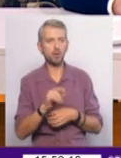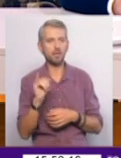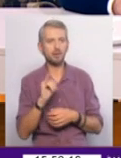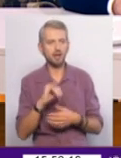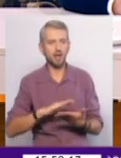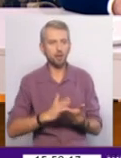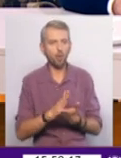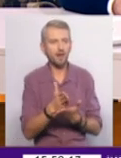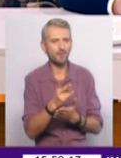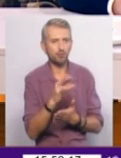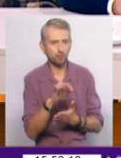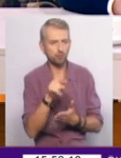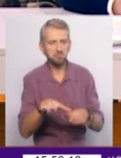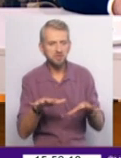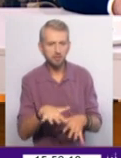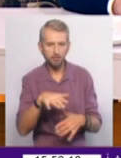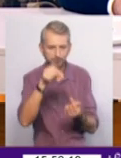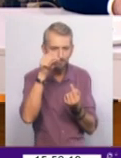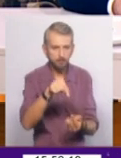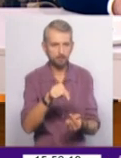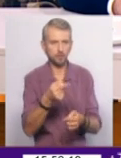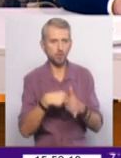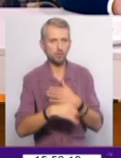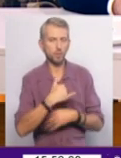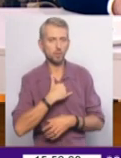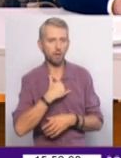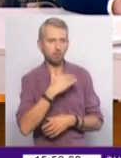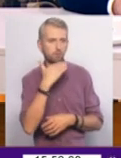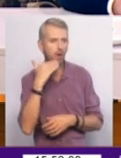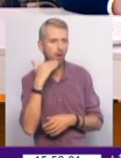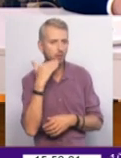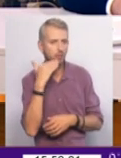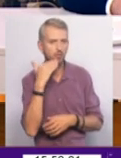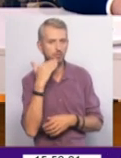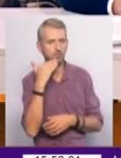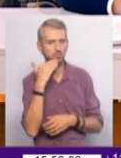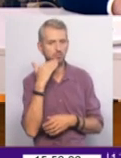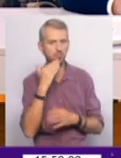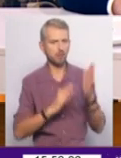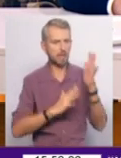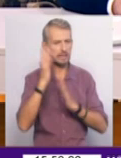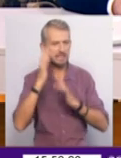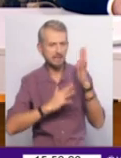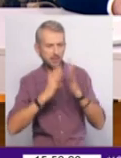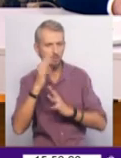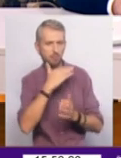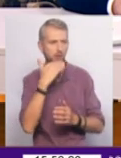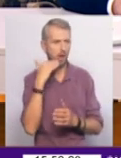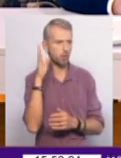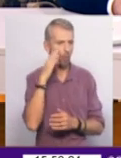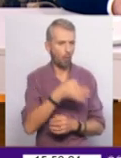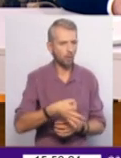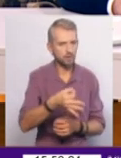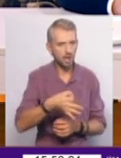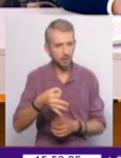ця місцевість до цього підходить, тому що у нас багата кількість лісів, у нас багата кількість озер,